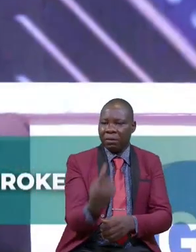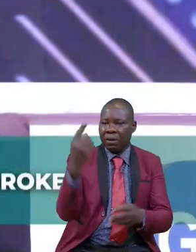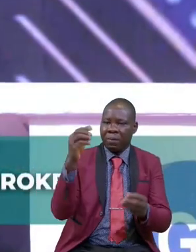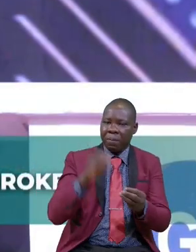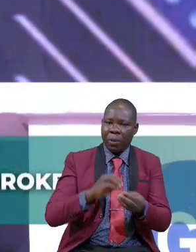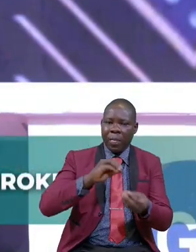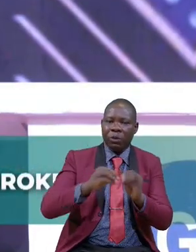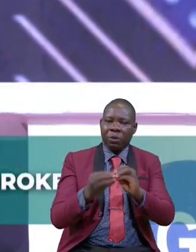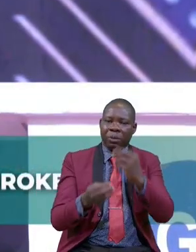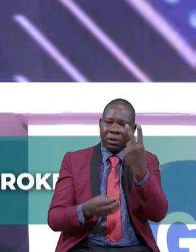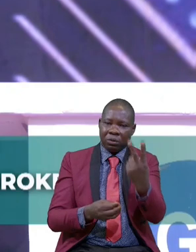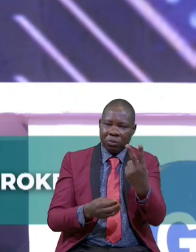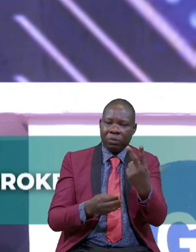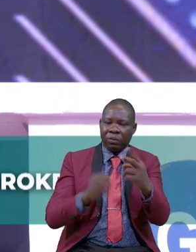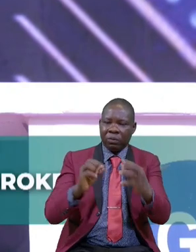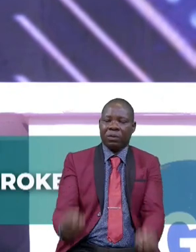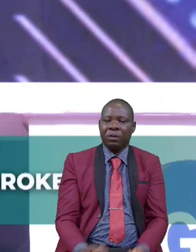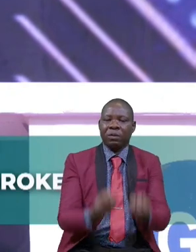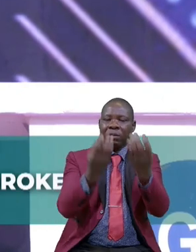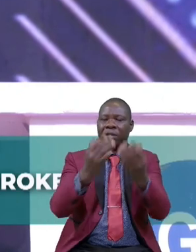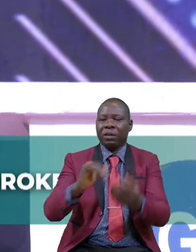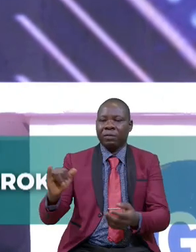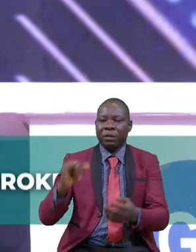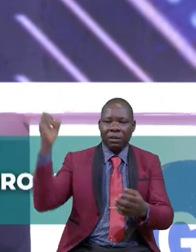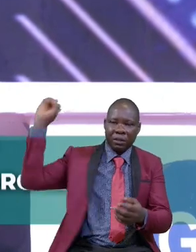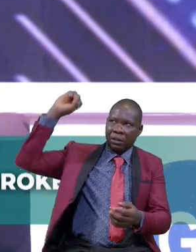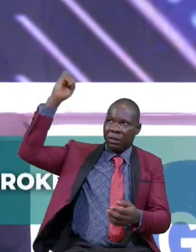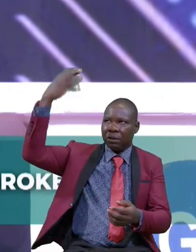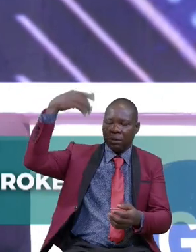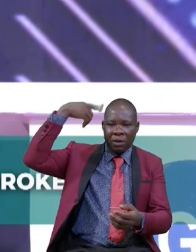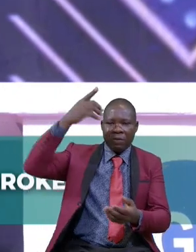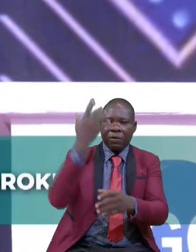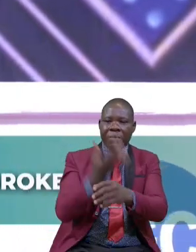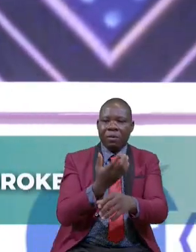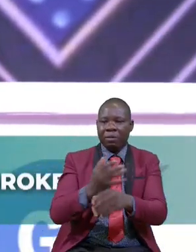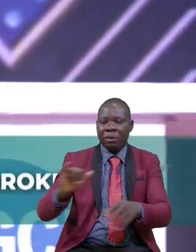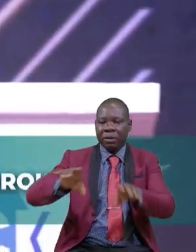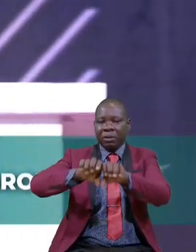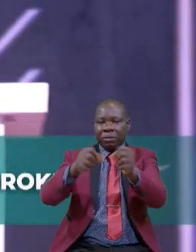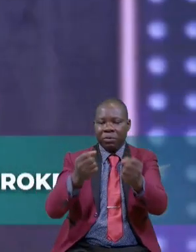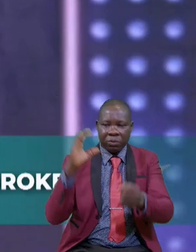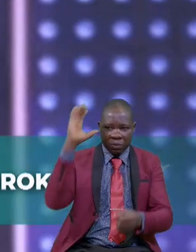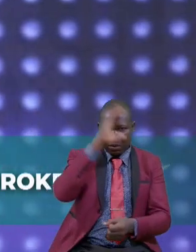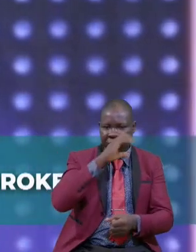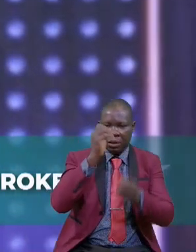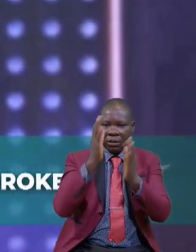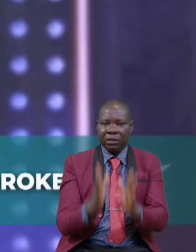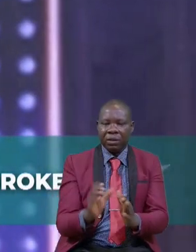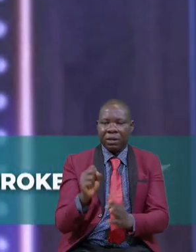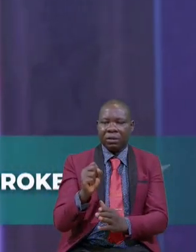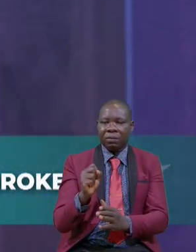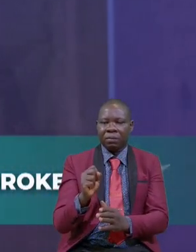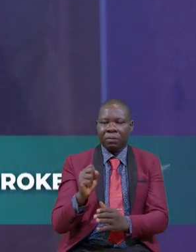propitiatoire pour les chercheurs brisés qui plaident. Broken pour